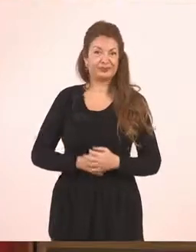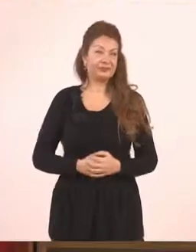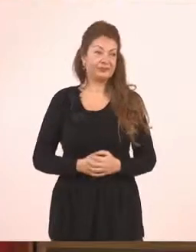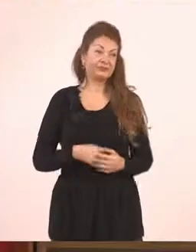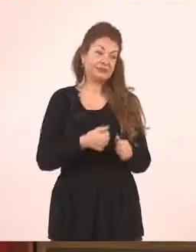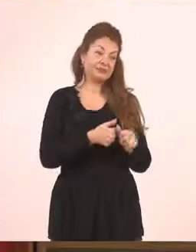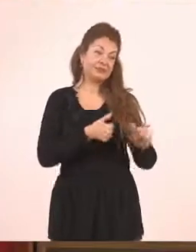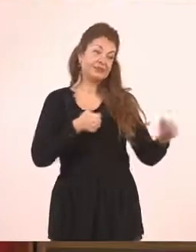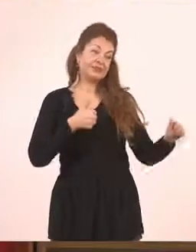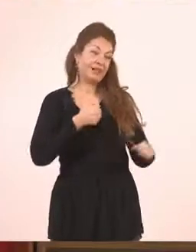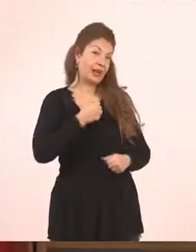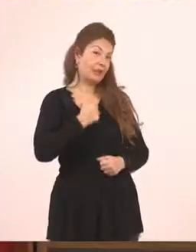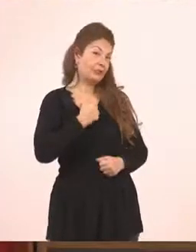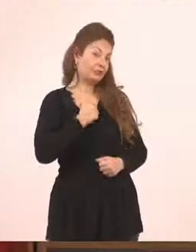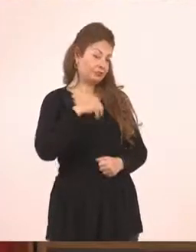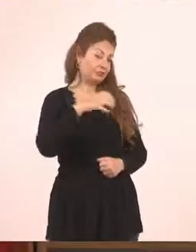Σειρά μου.